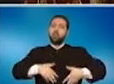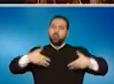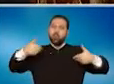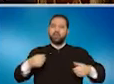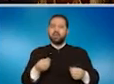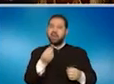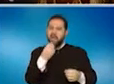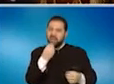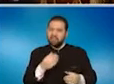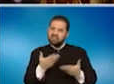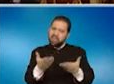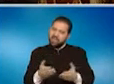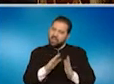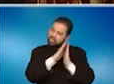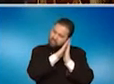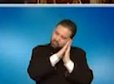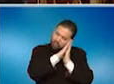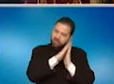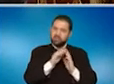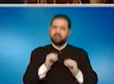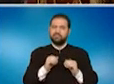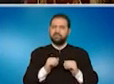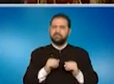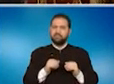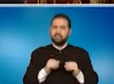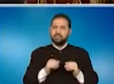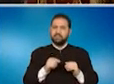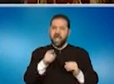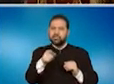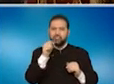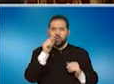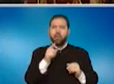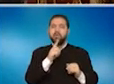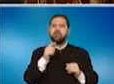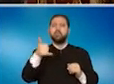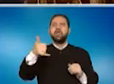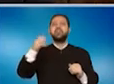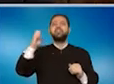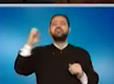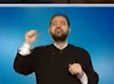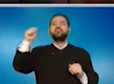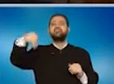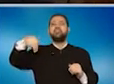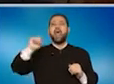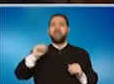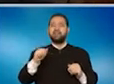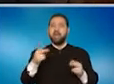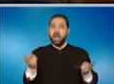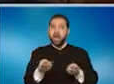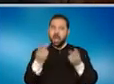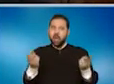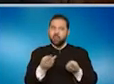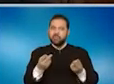Jean Valjean, da, după atâți ani, Jean Valjean și caută